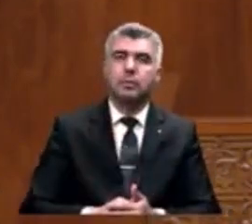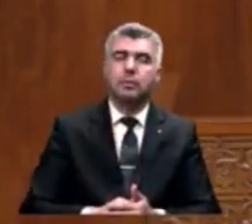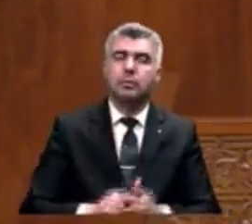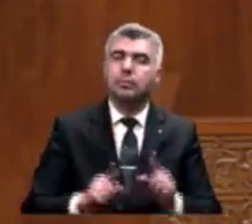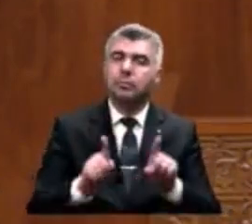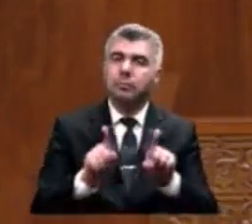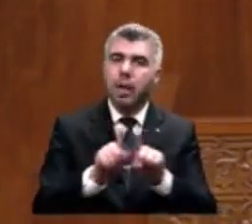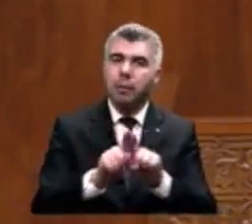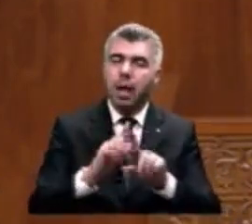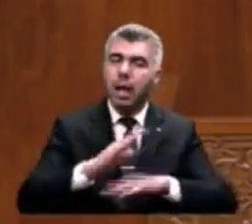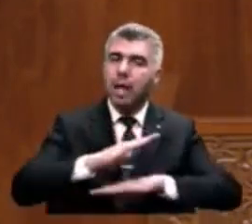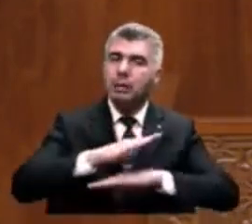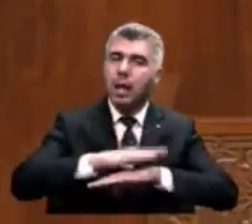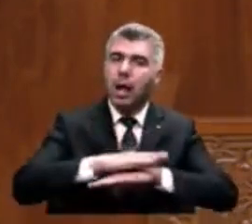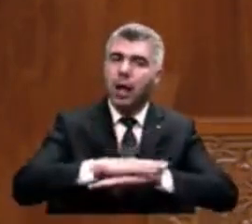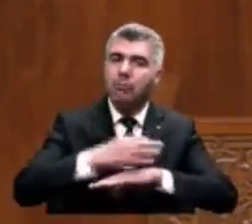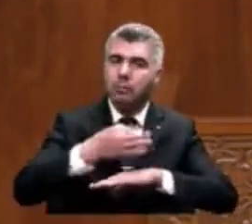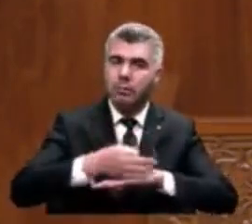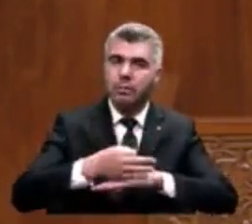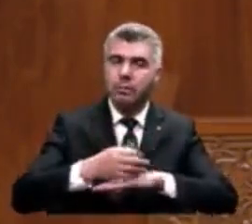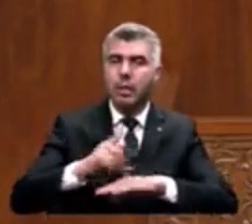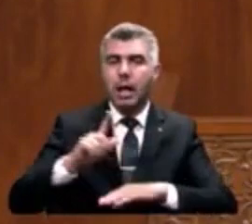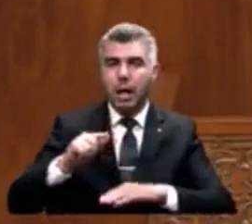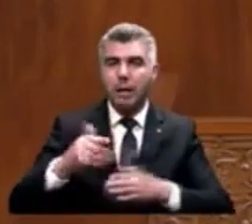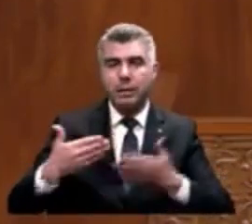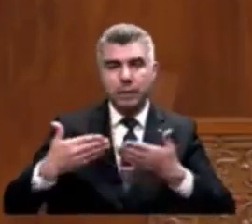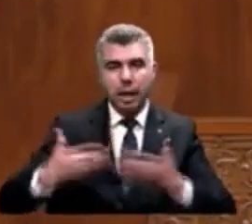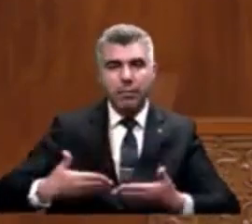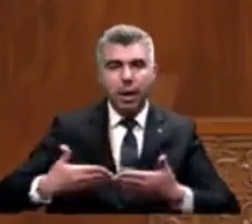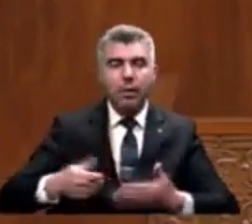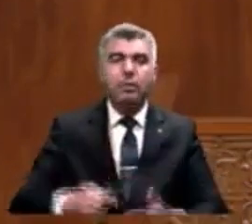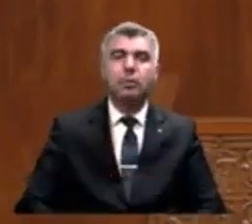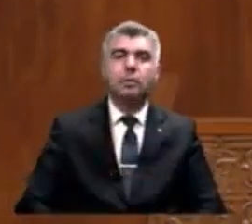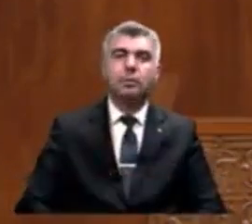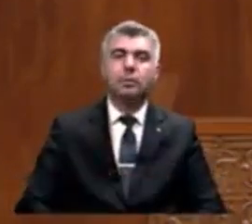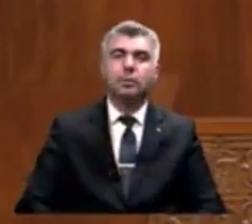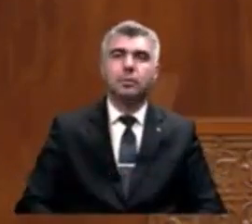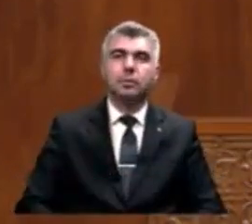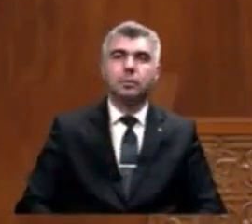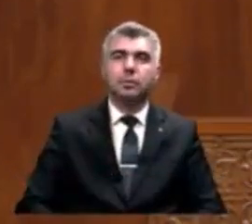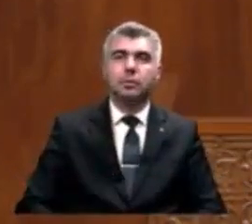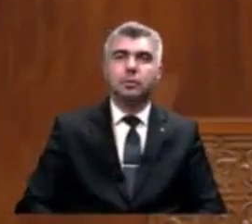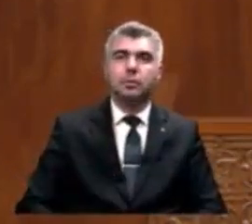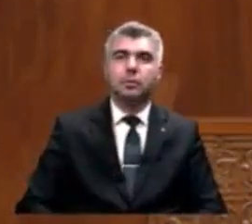احترام المكتسبات اللي هي كاينة الآن، واللي هي